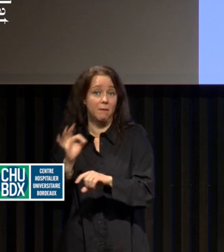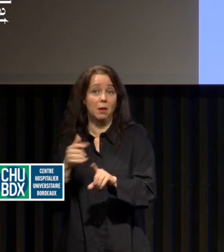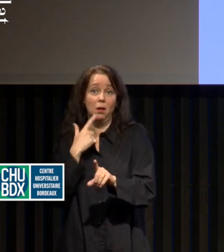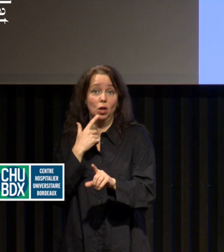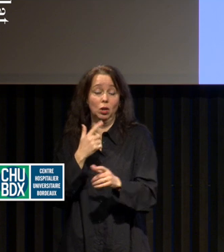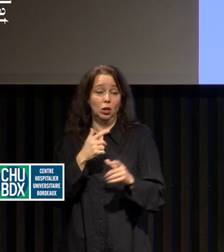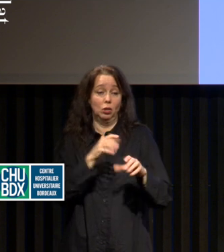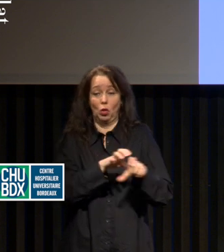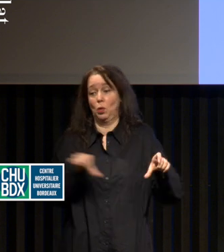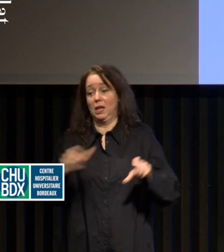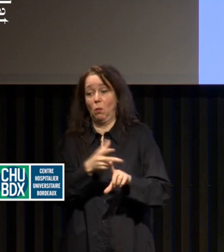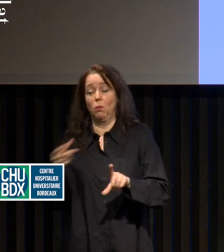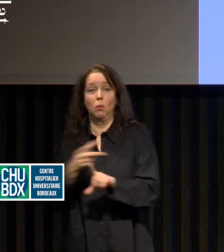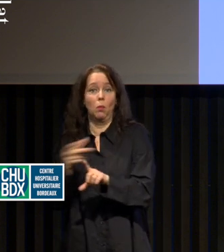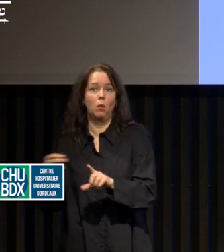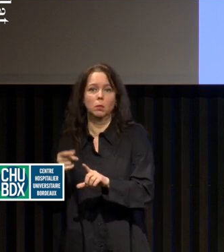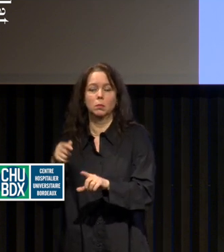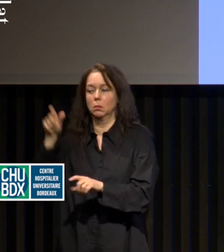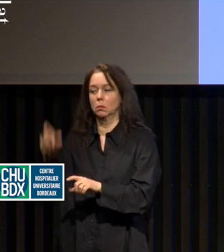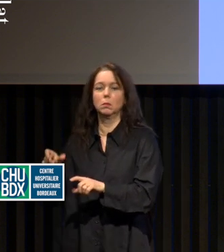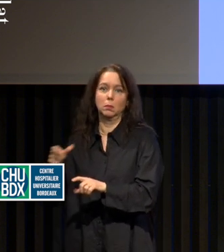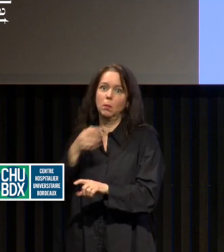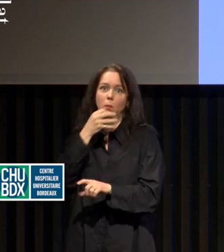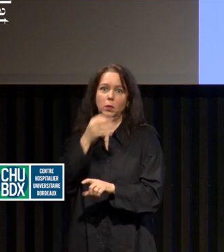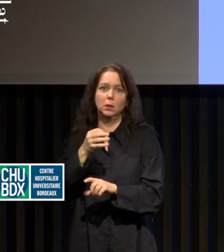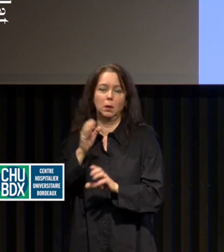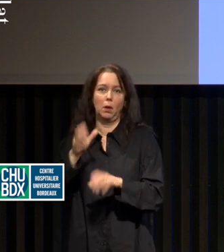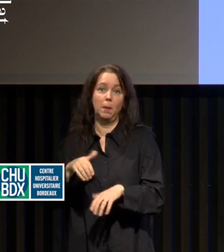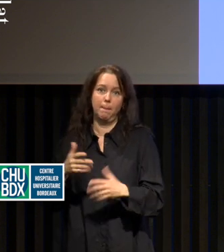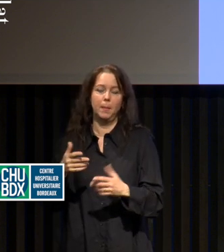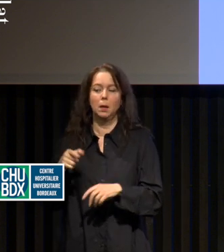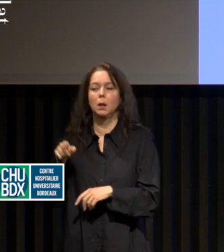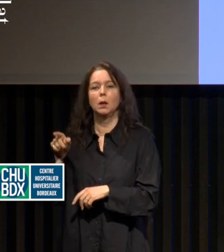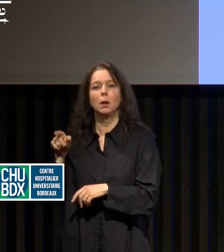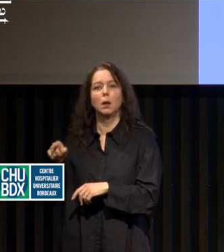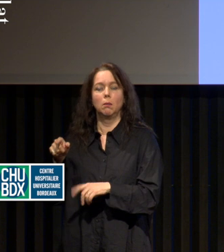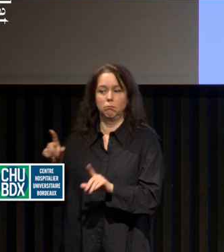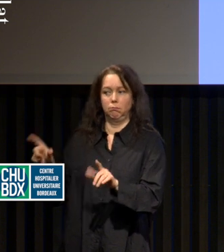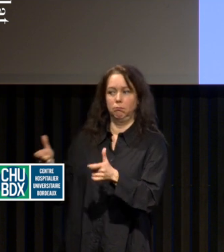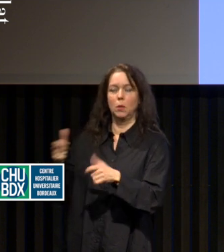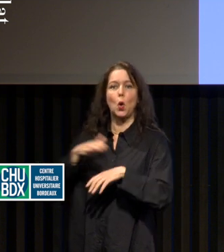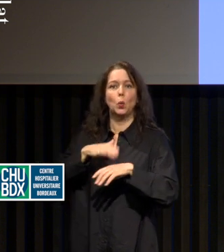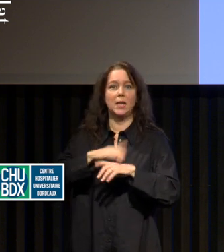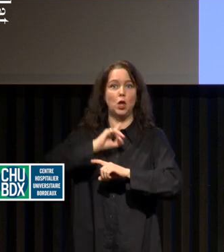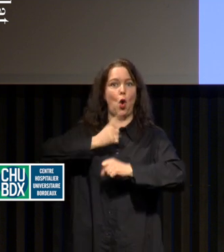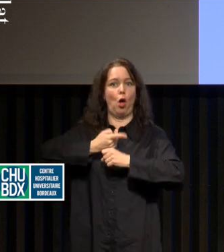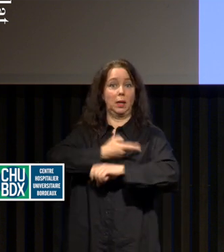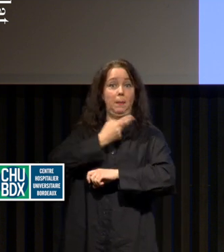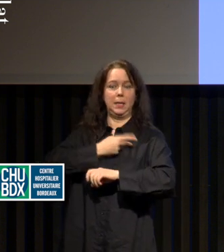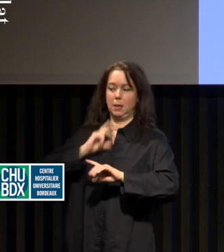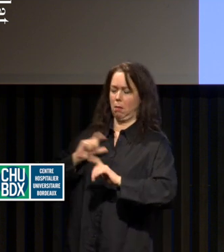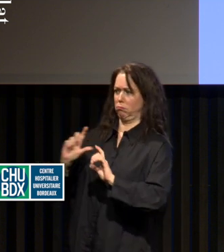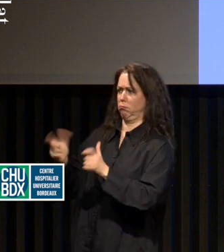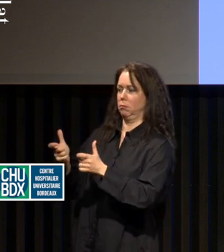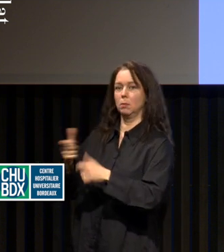microbiote sauvage. Il a été, c'est vous dire à quel point il a mal travé, il a été repéré par le Conseil de l'Ordre. Et pour